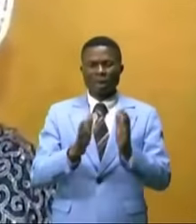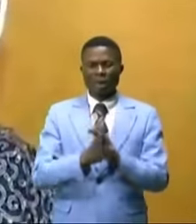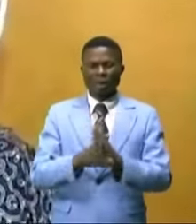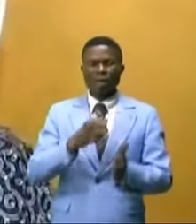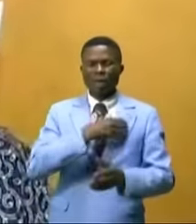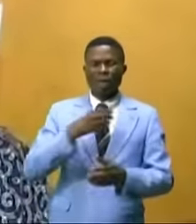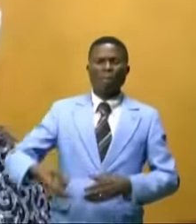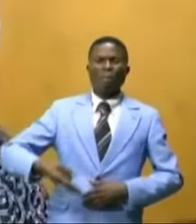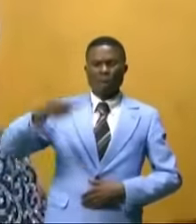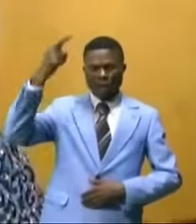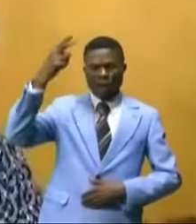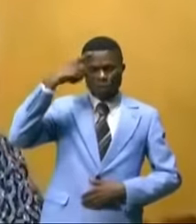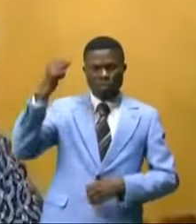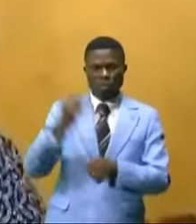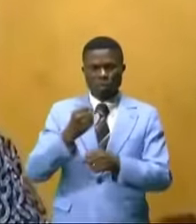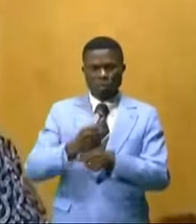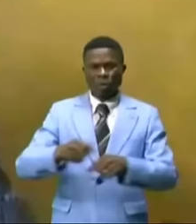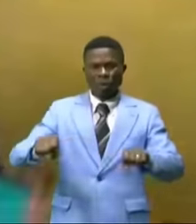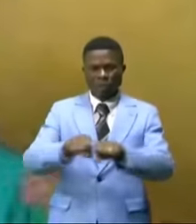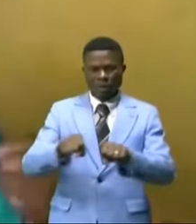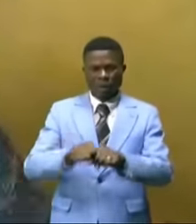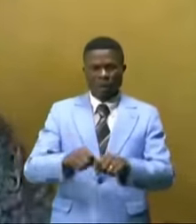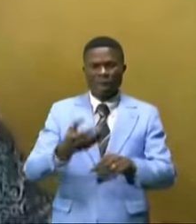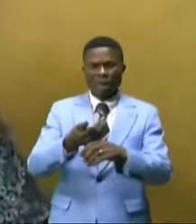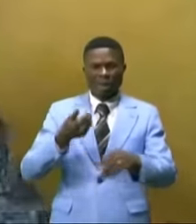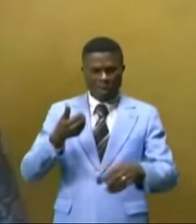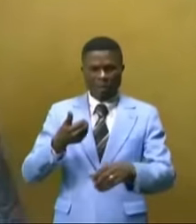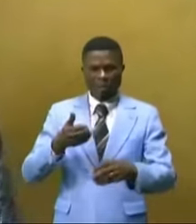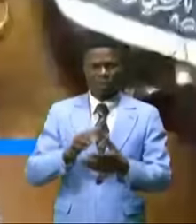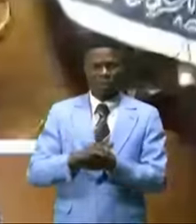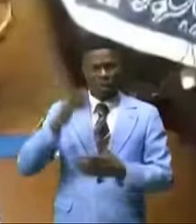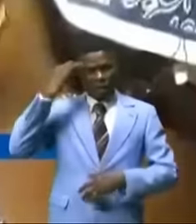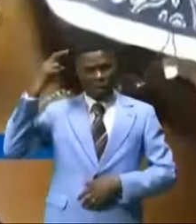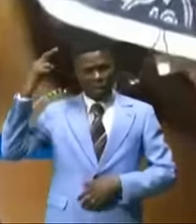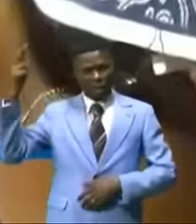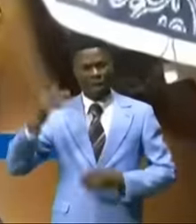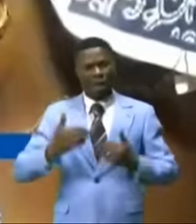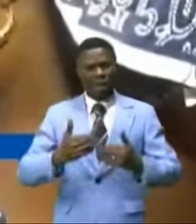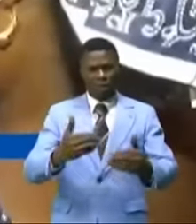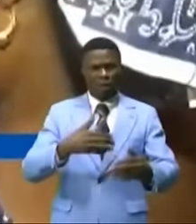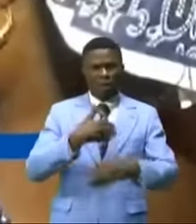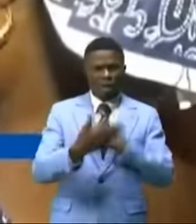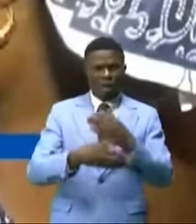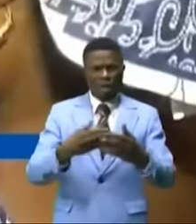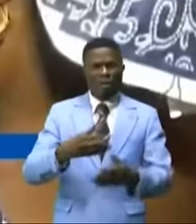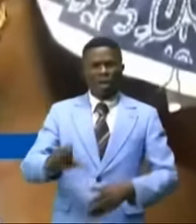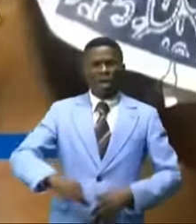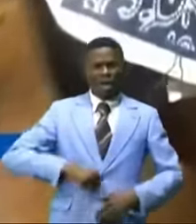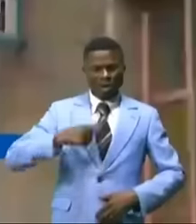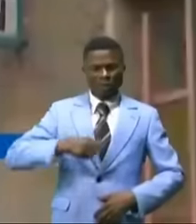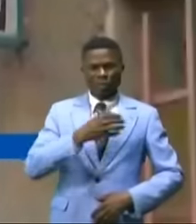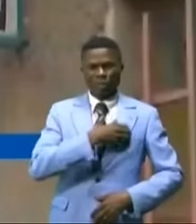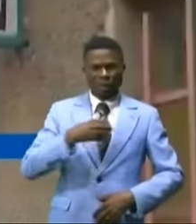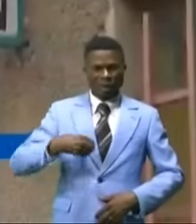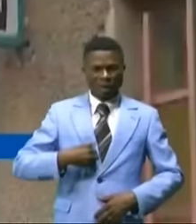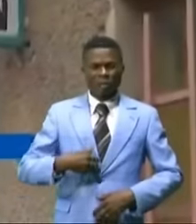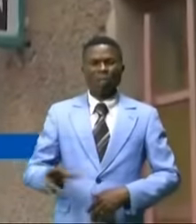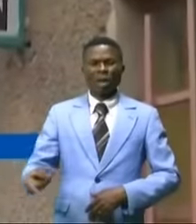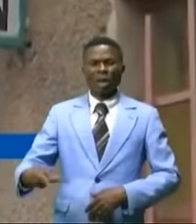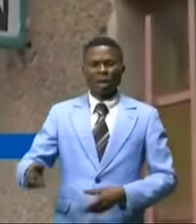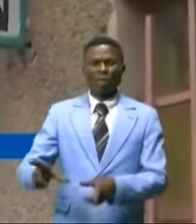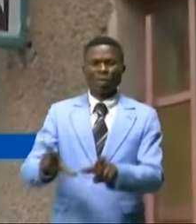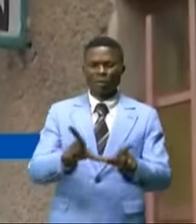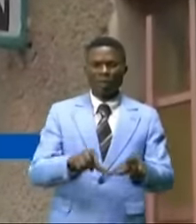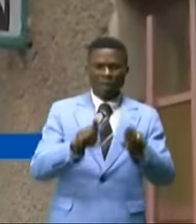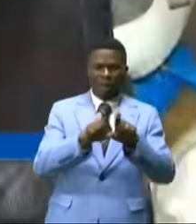en RDC. Avant son industrie et son grand rêve, elle continue de faire la fierté de la femme du Lualaba en